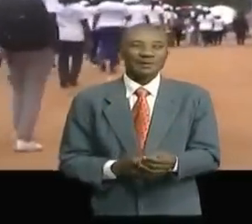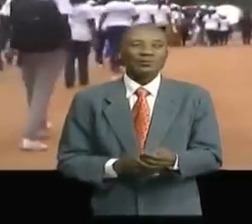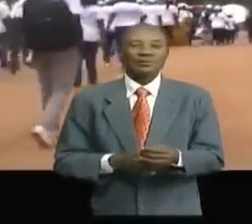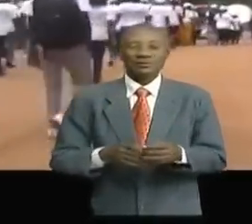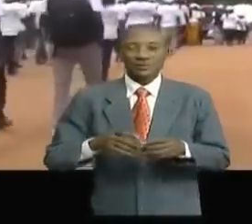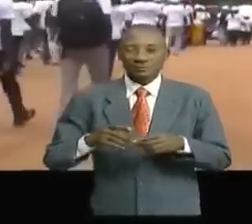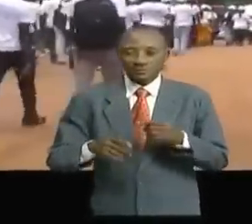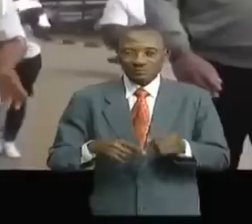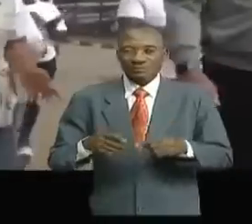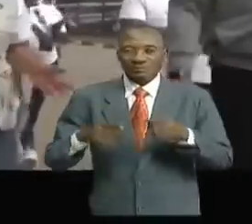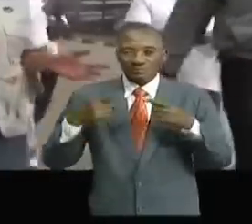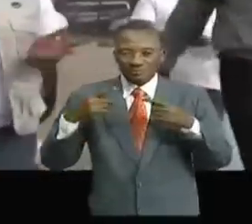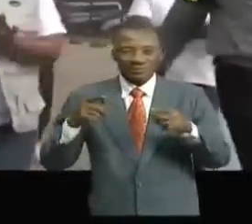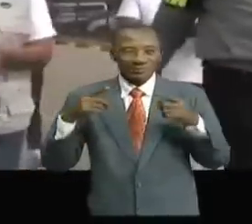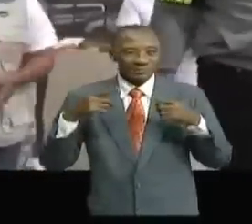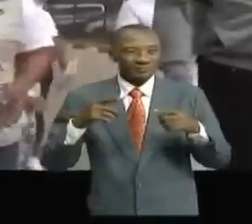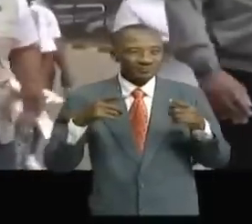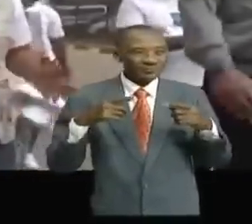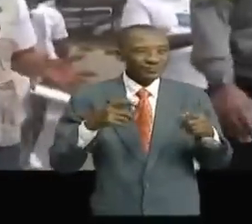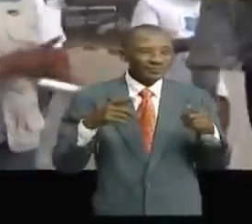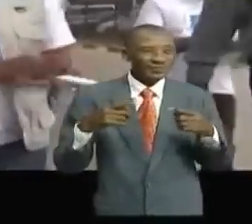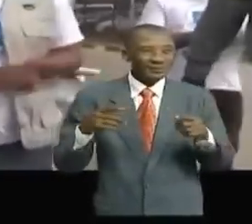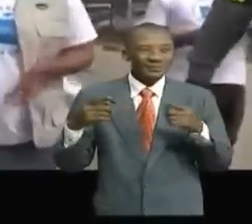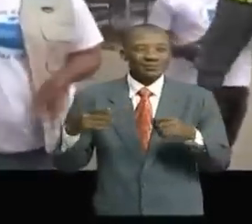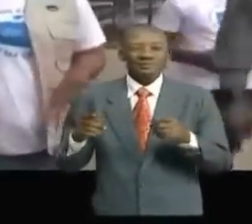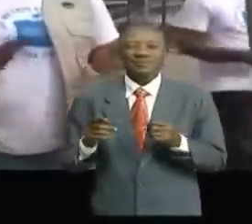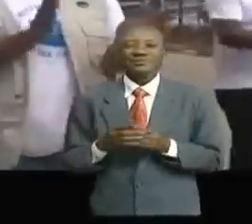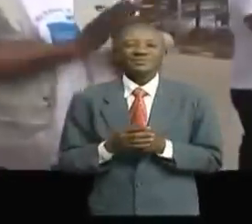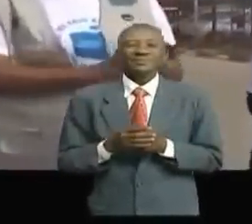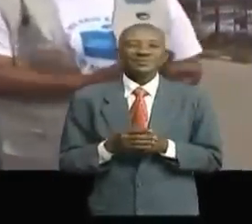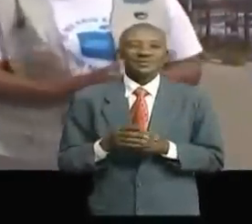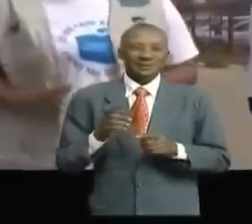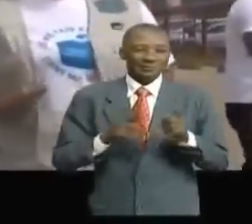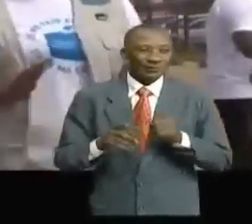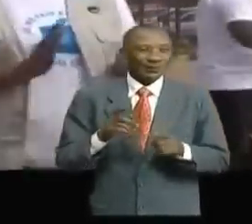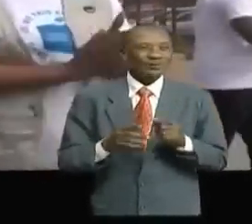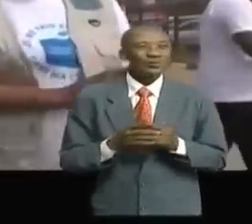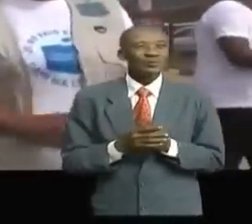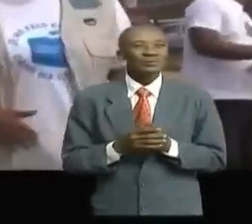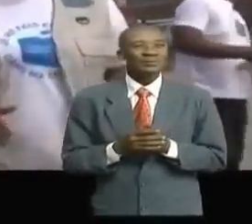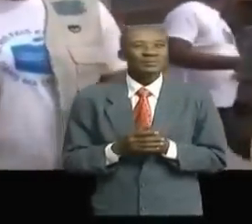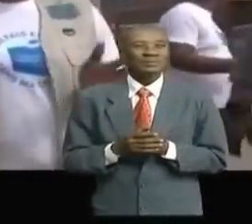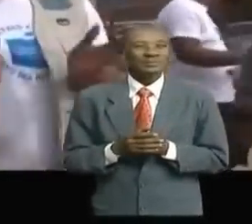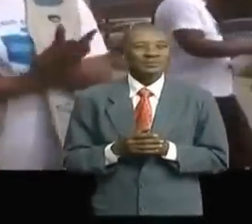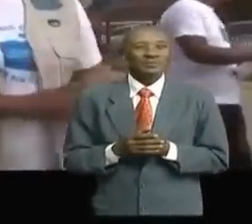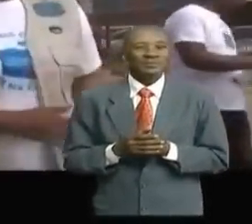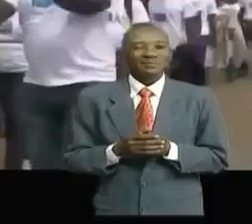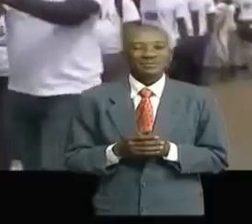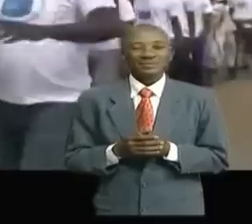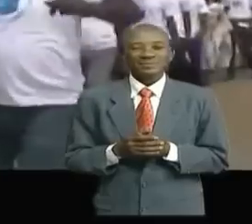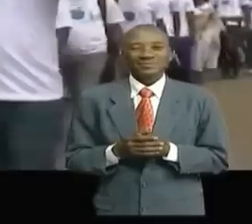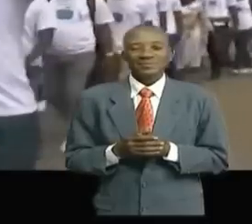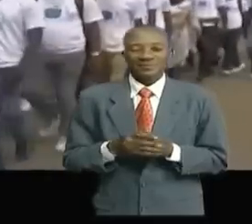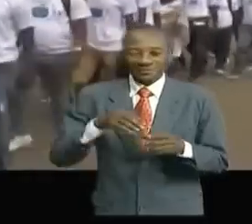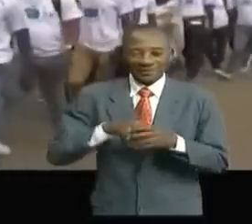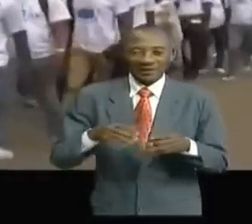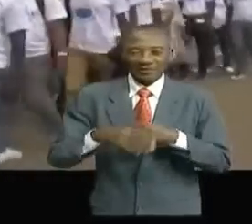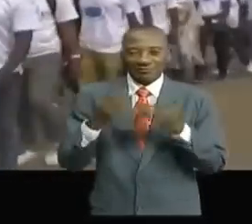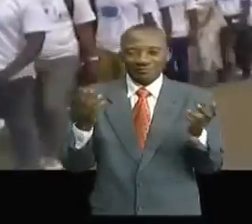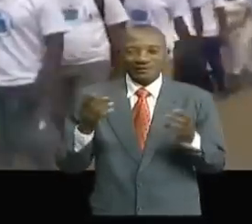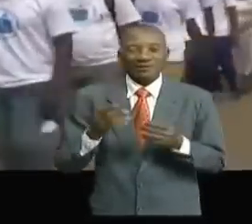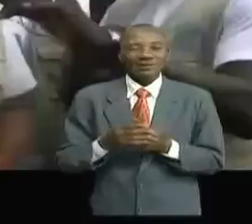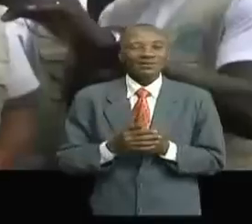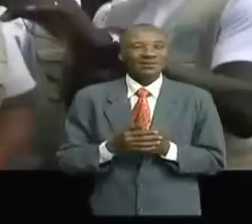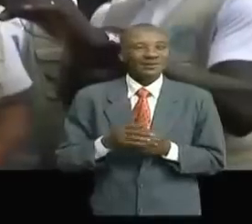profit de l'enrôlement populaire, la responsable de la CENI dans le Haut-Katanga, Mimi Mukulumoya, s'est confiée à